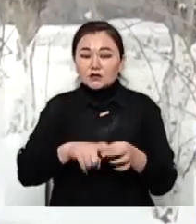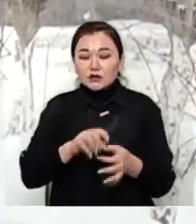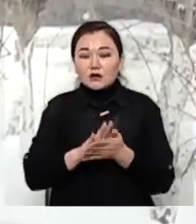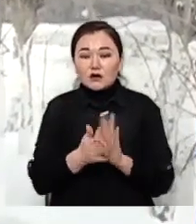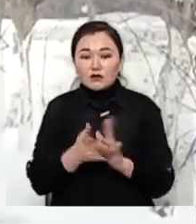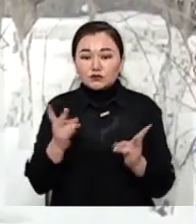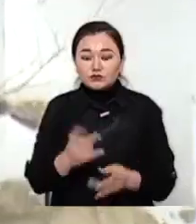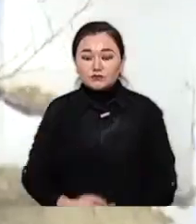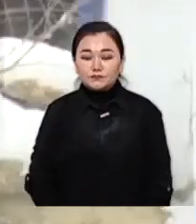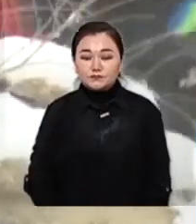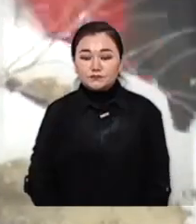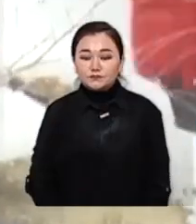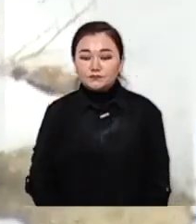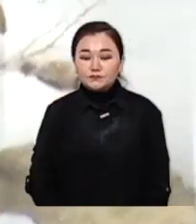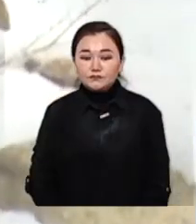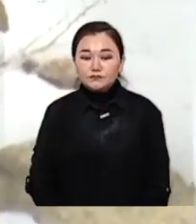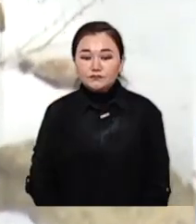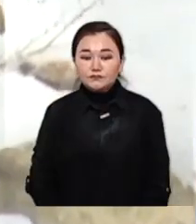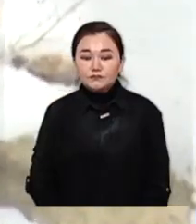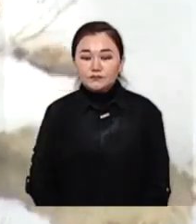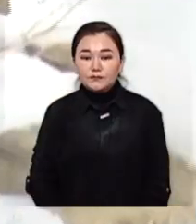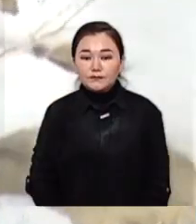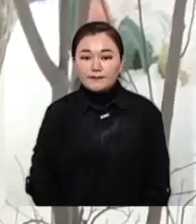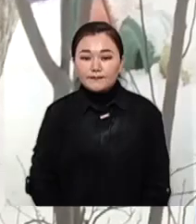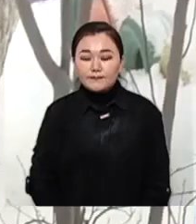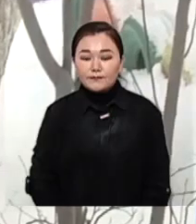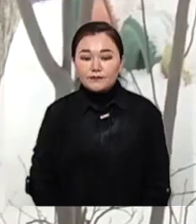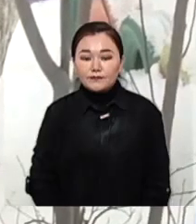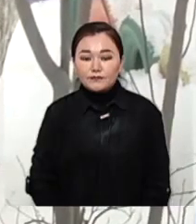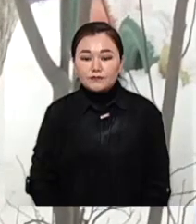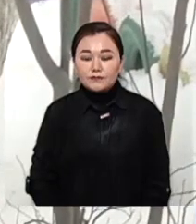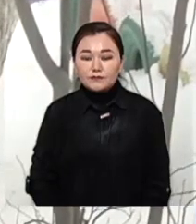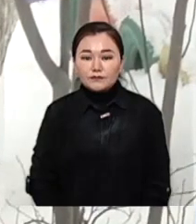договор. Людмила Батюшкина, Ирина Нинашева, Информбюро, Карагандинская область.